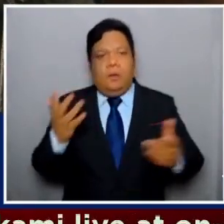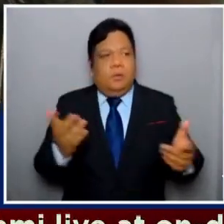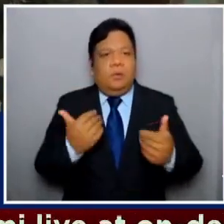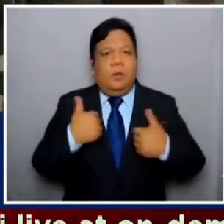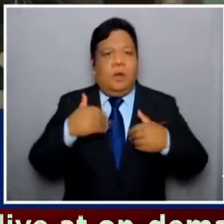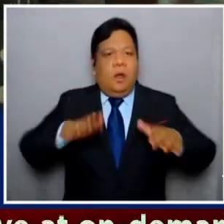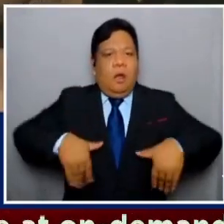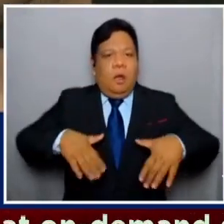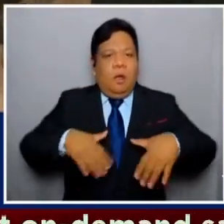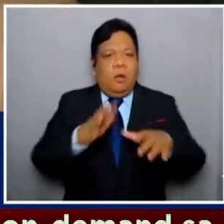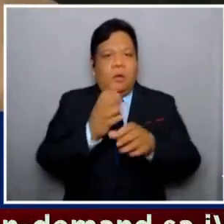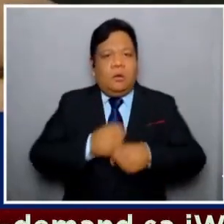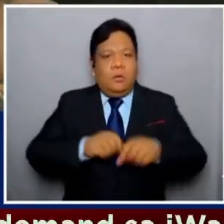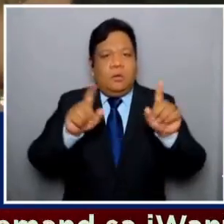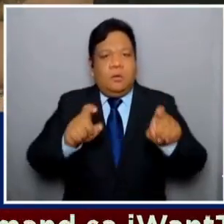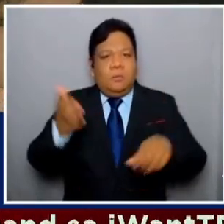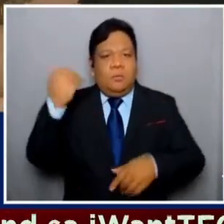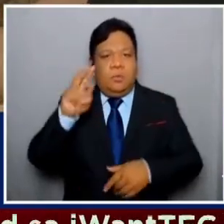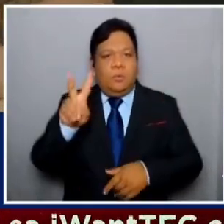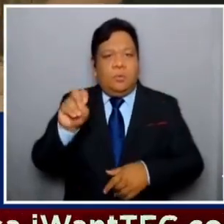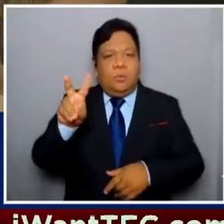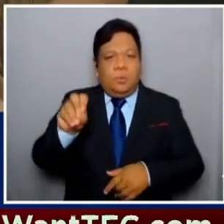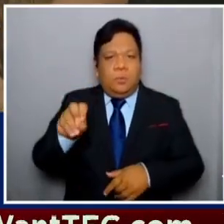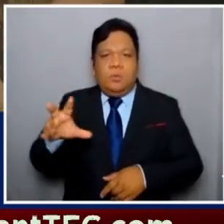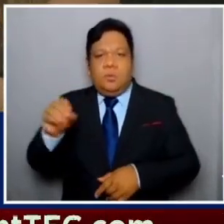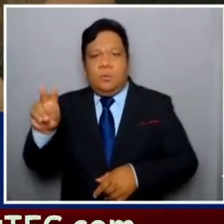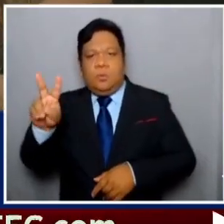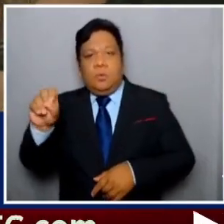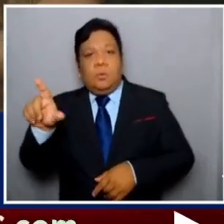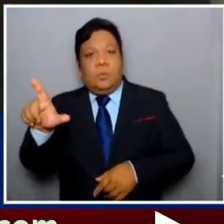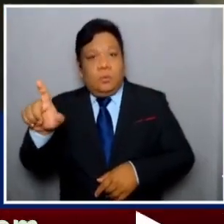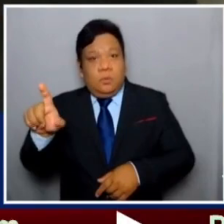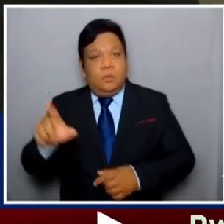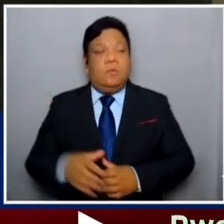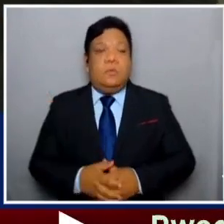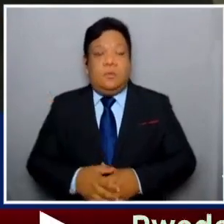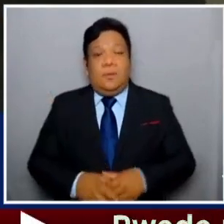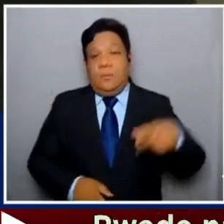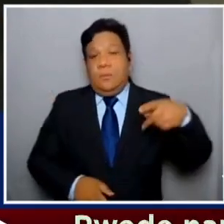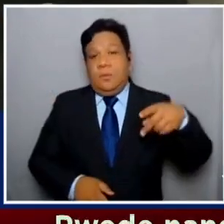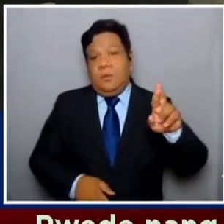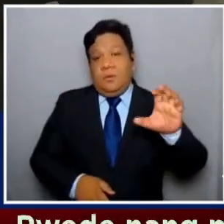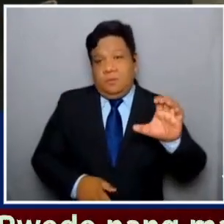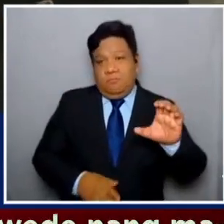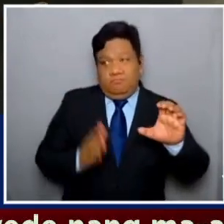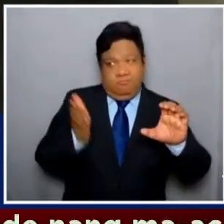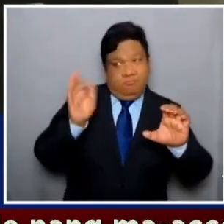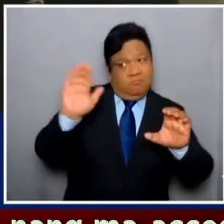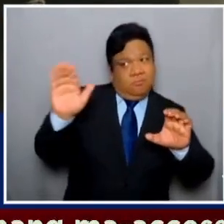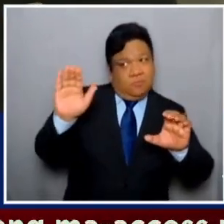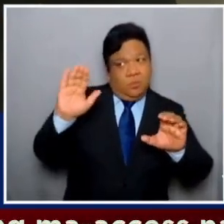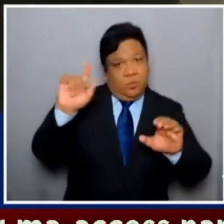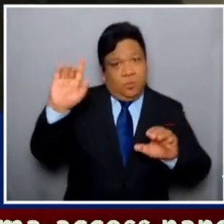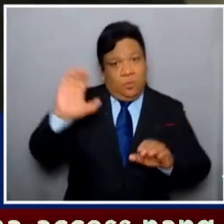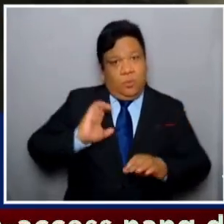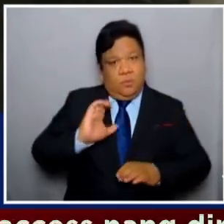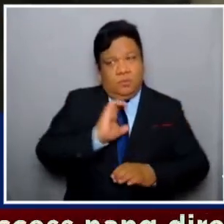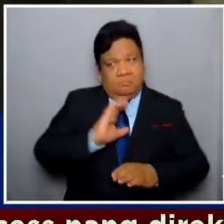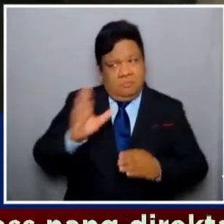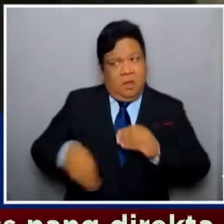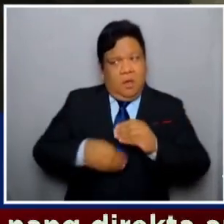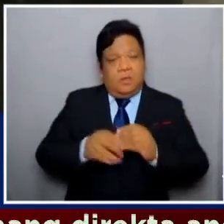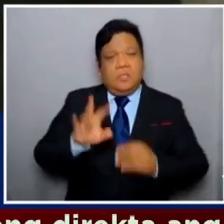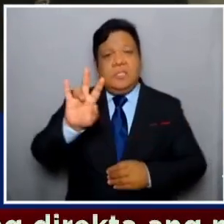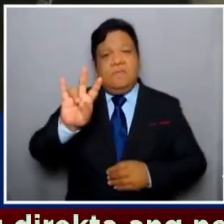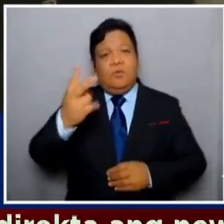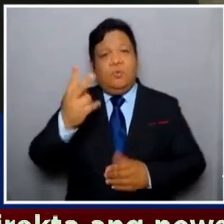exams noong 2020 at 2021. Humiling ang PRC sa Kongreso ng dagdag na 72 milyong pisong